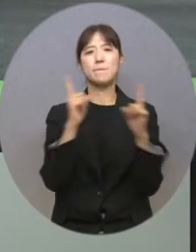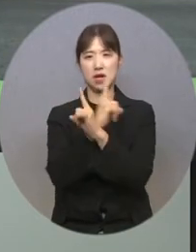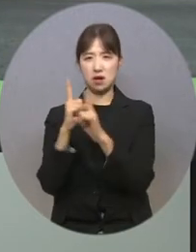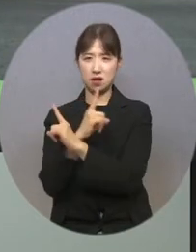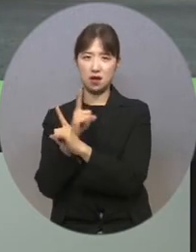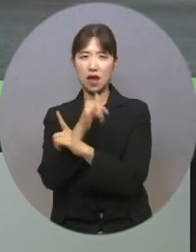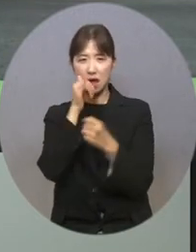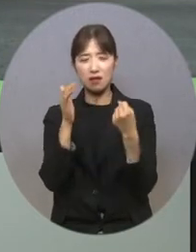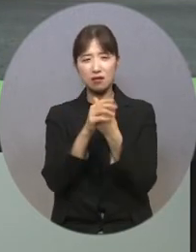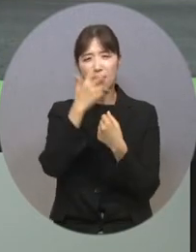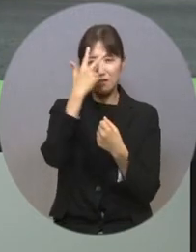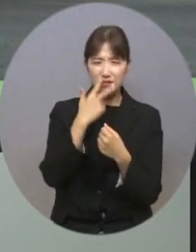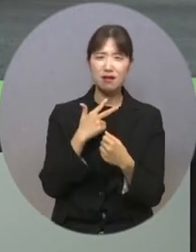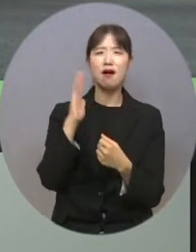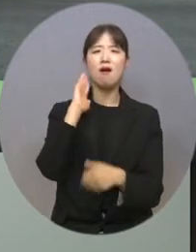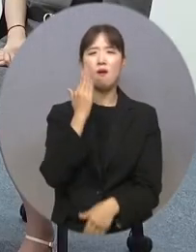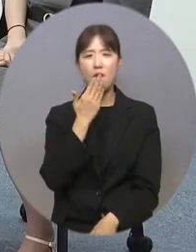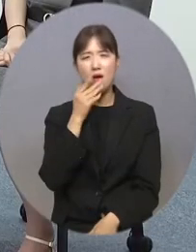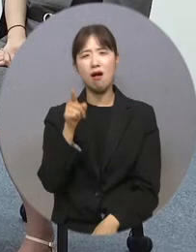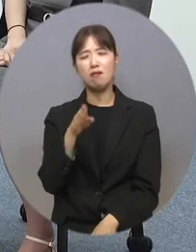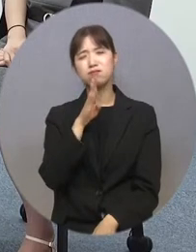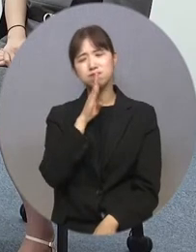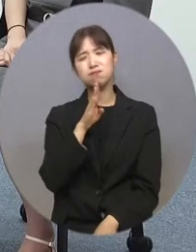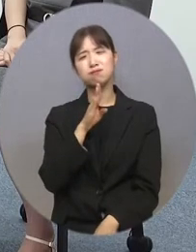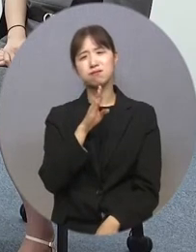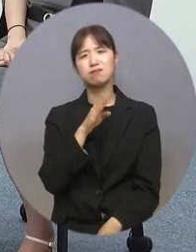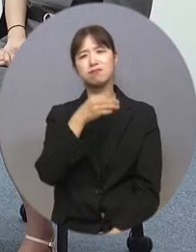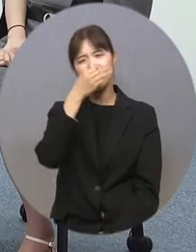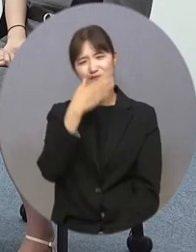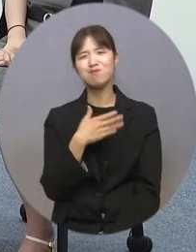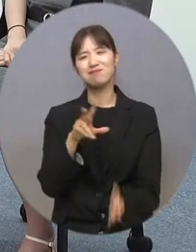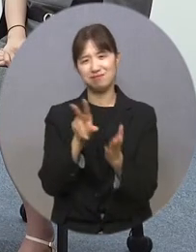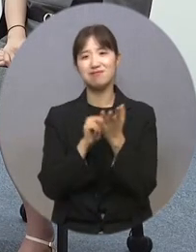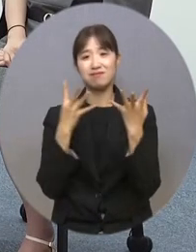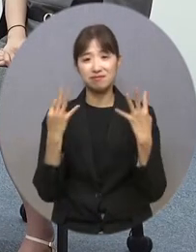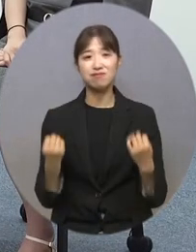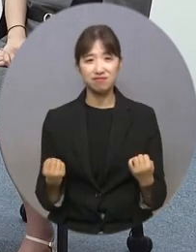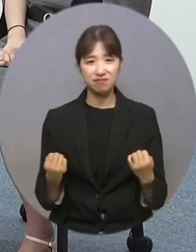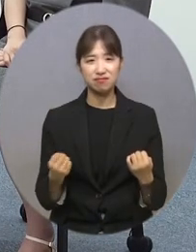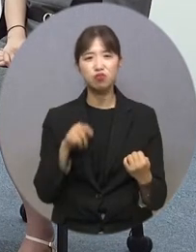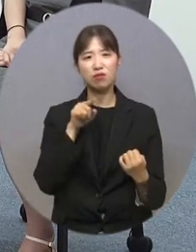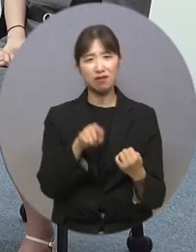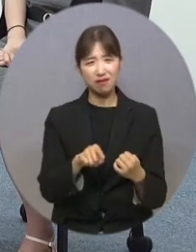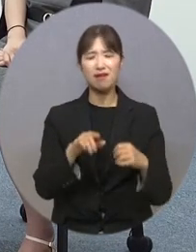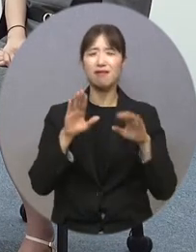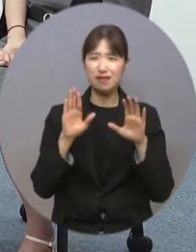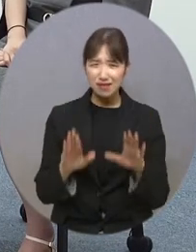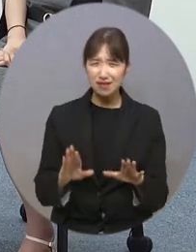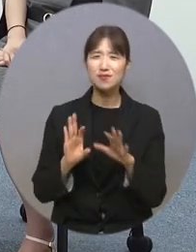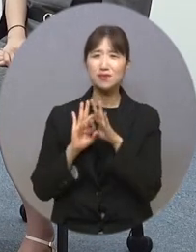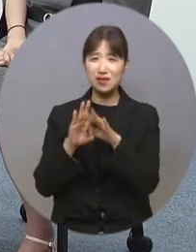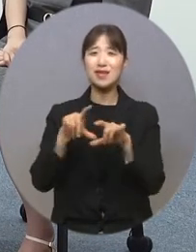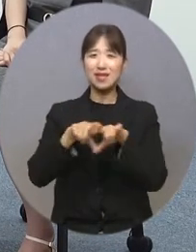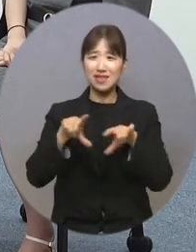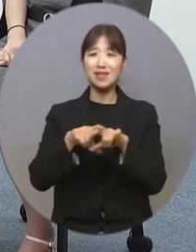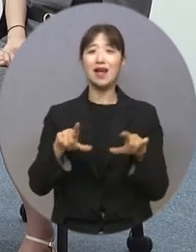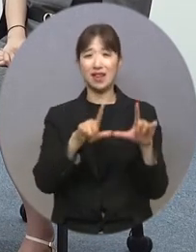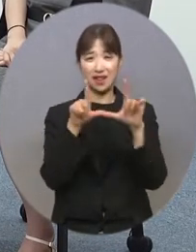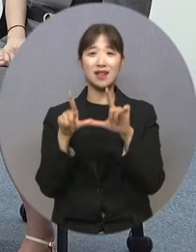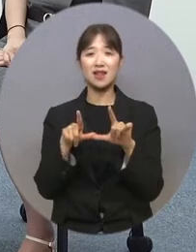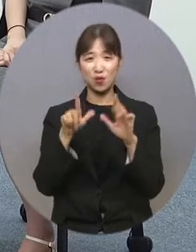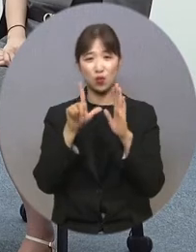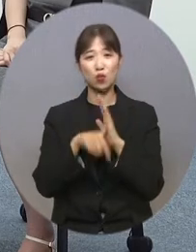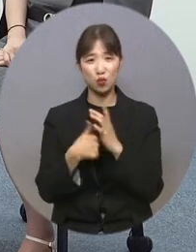시각 청각 장애 영역에서 문제를 많이 이제 제기하고 했는데 그런 부분이 어 저니 그냥 일상에서 지금